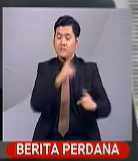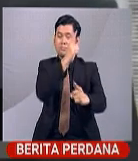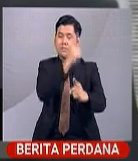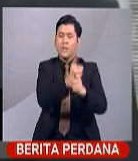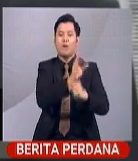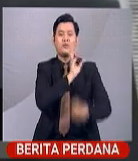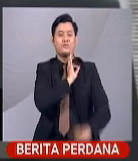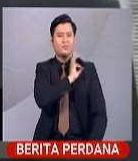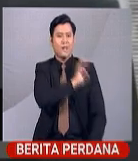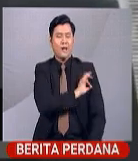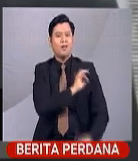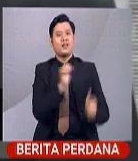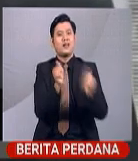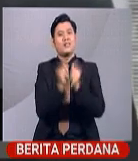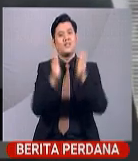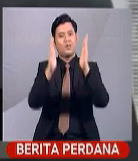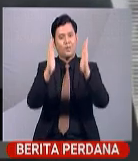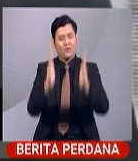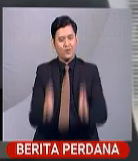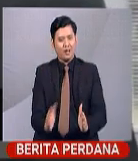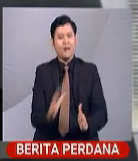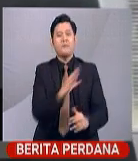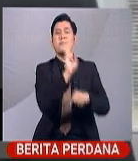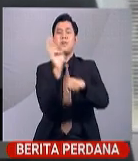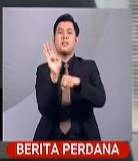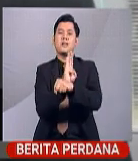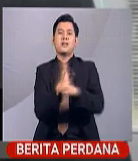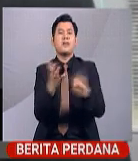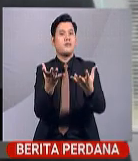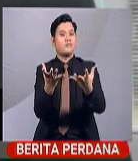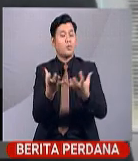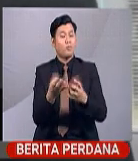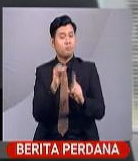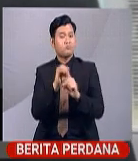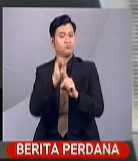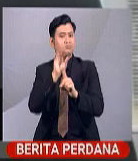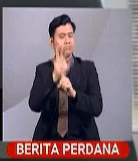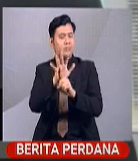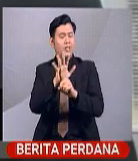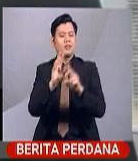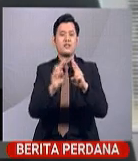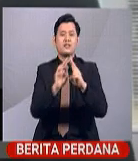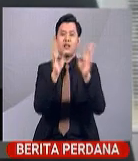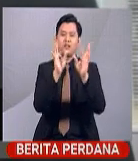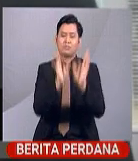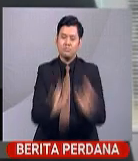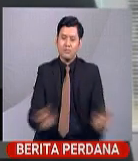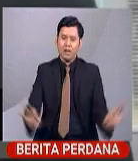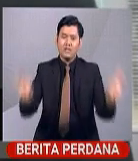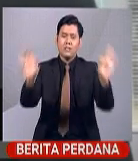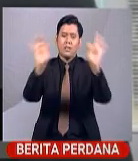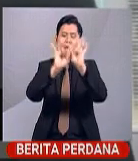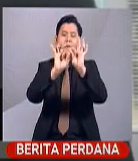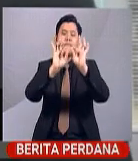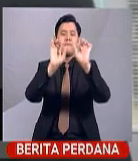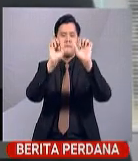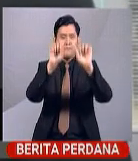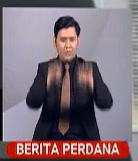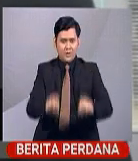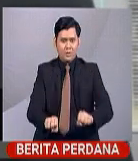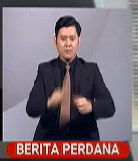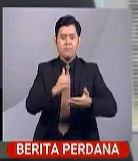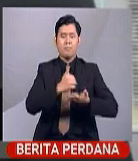manfaatkan orang yang diperlukan bisa yang diperlukan Ini tanya akan sangat besar dan dia dapat membantu